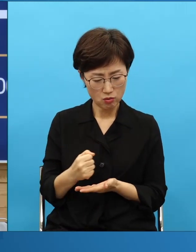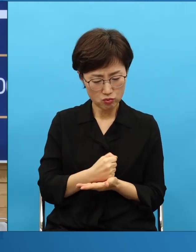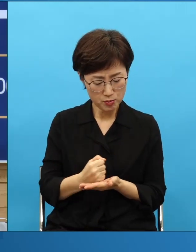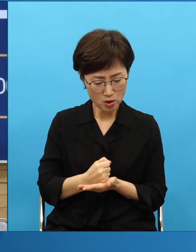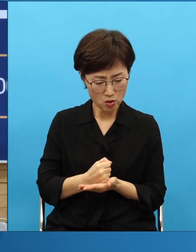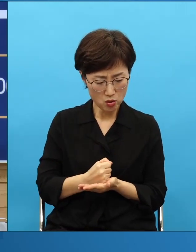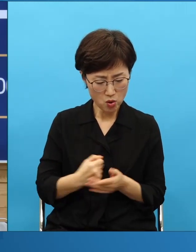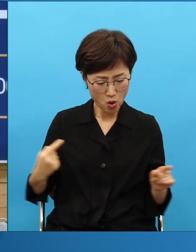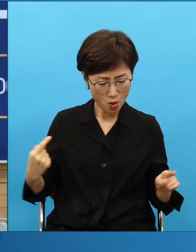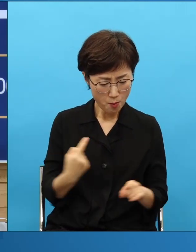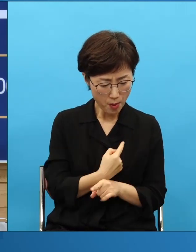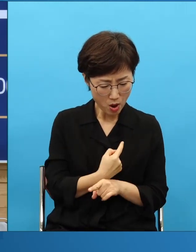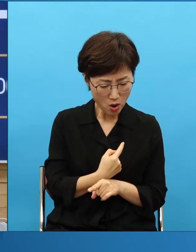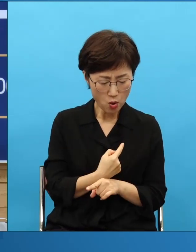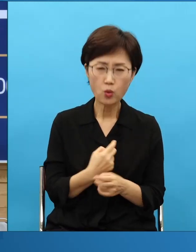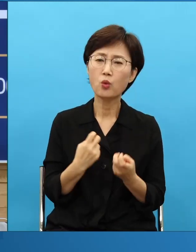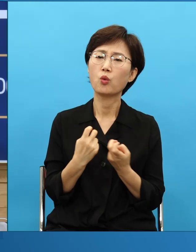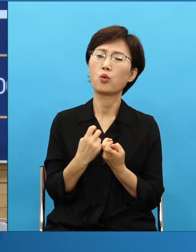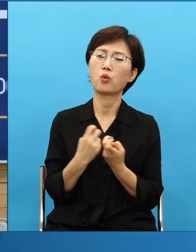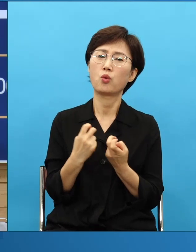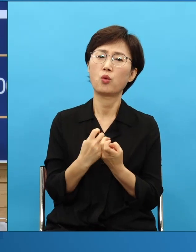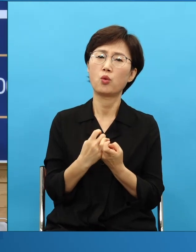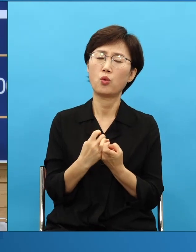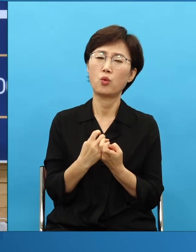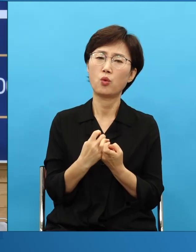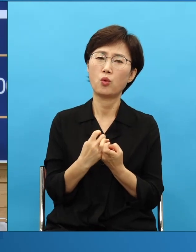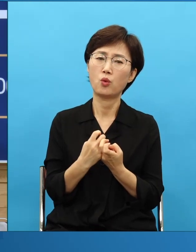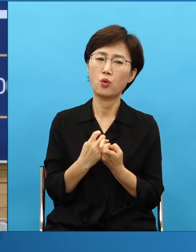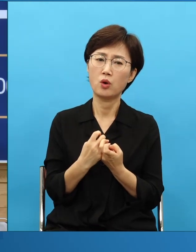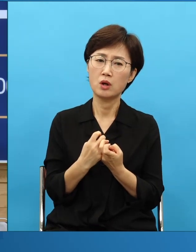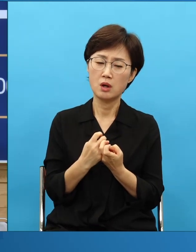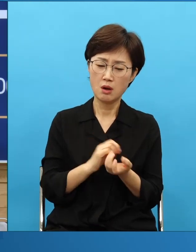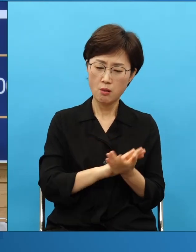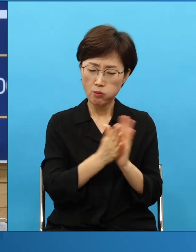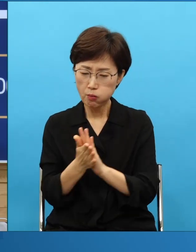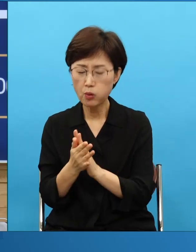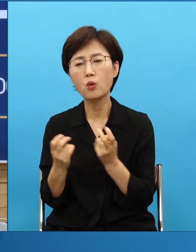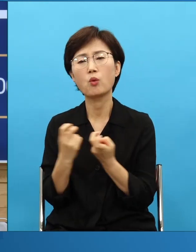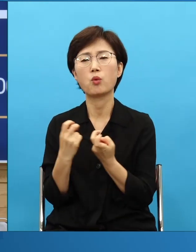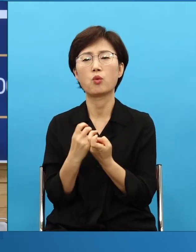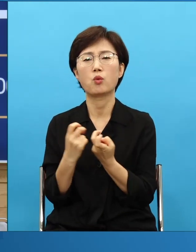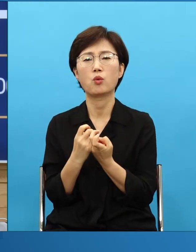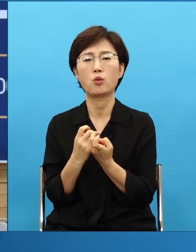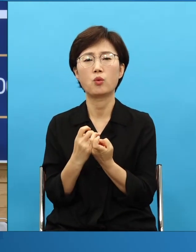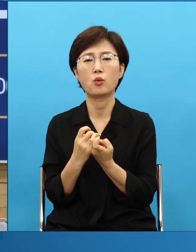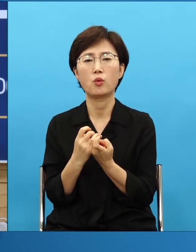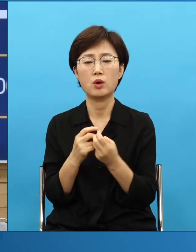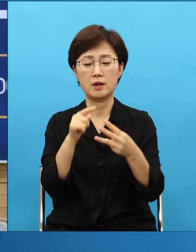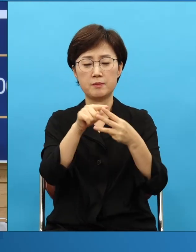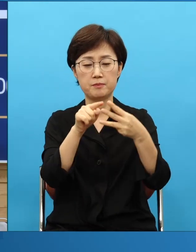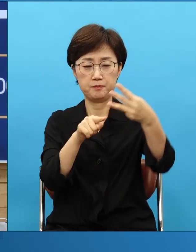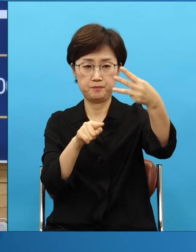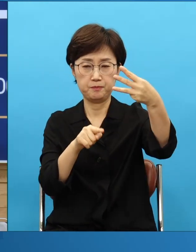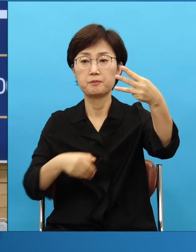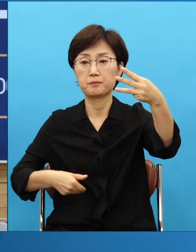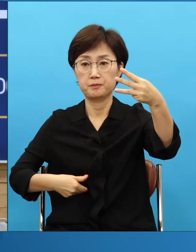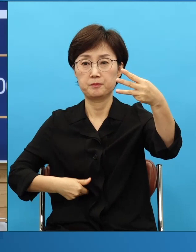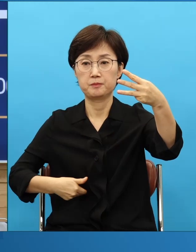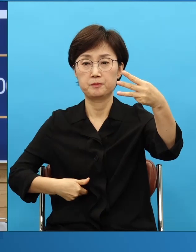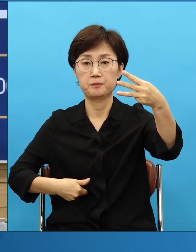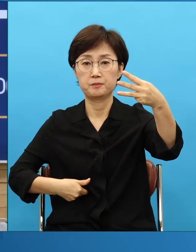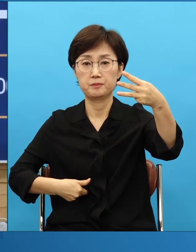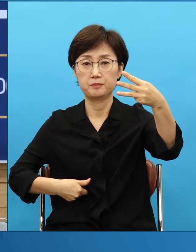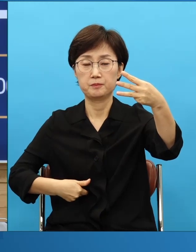있냐는 거죠. If this is so, then how can we change our fate? How can we change this? 세 가지가 맞아야 됩니다. Three things have to